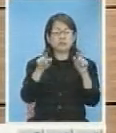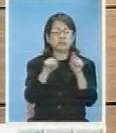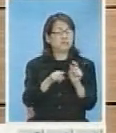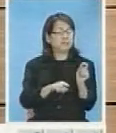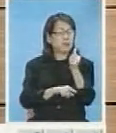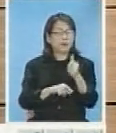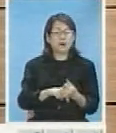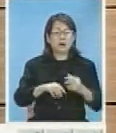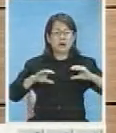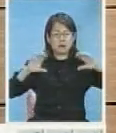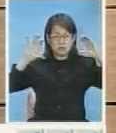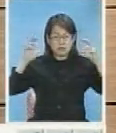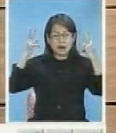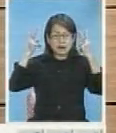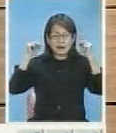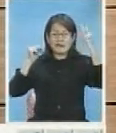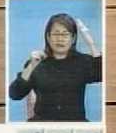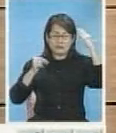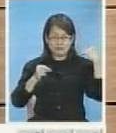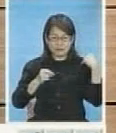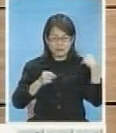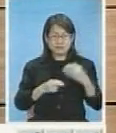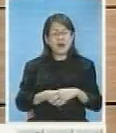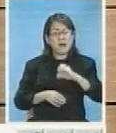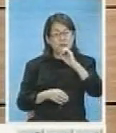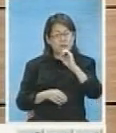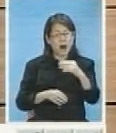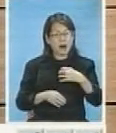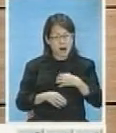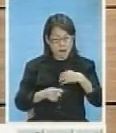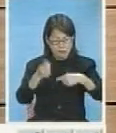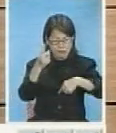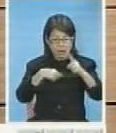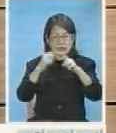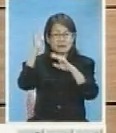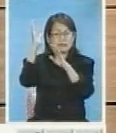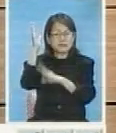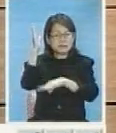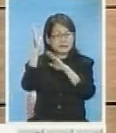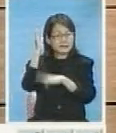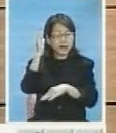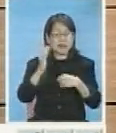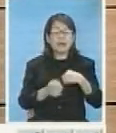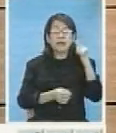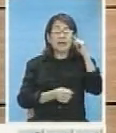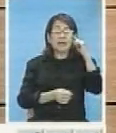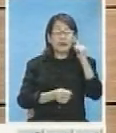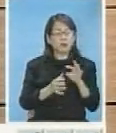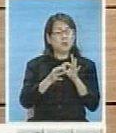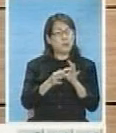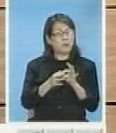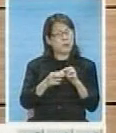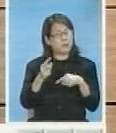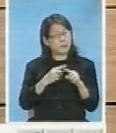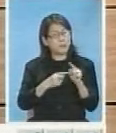โดยท่านนายกยิ่งลักษณ์ครับที่ประกาศว่าจะไปภาคใต้ผมไม่เป็นกังวลใจแล้วครับว่าท่านจะไปหรือไ